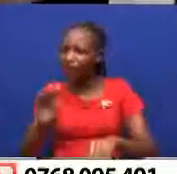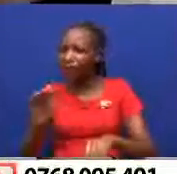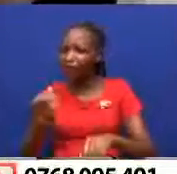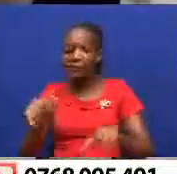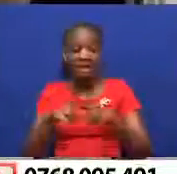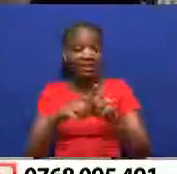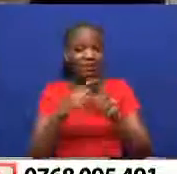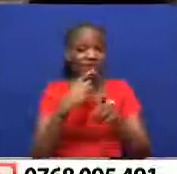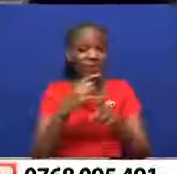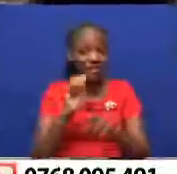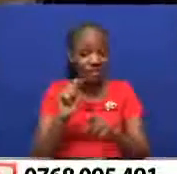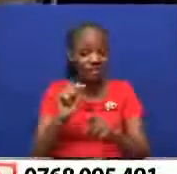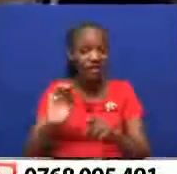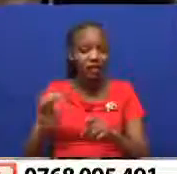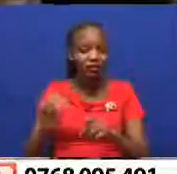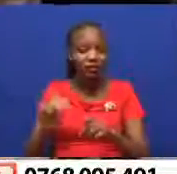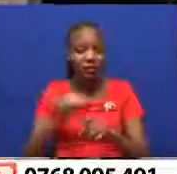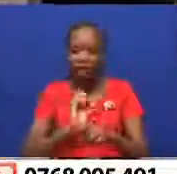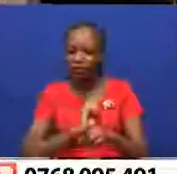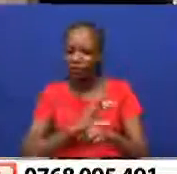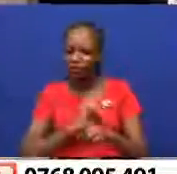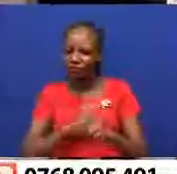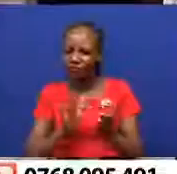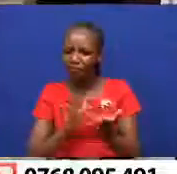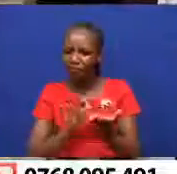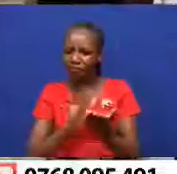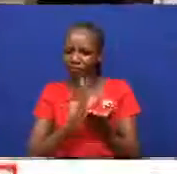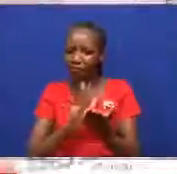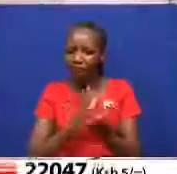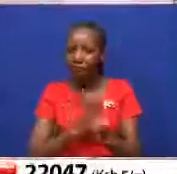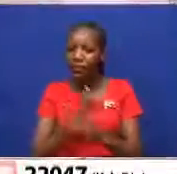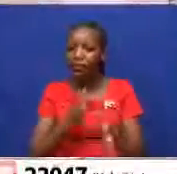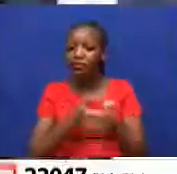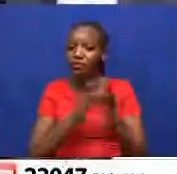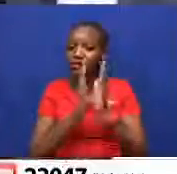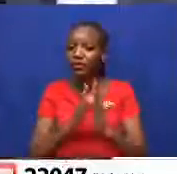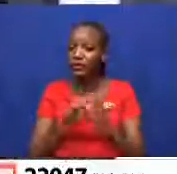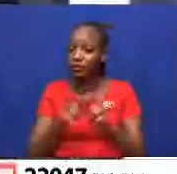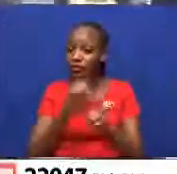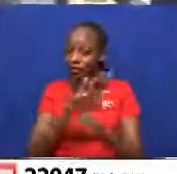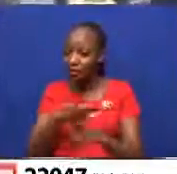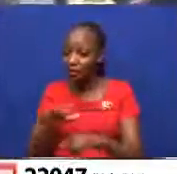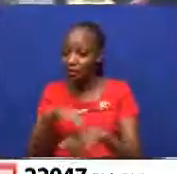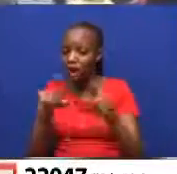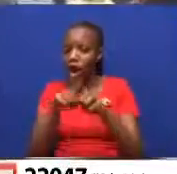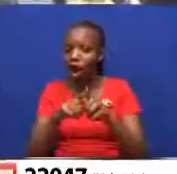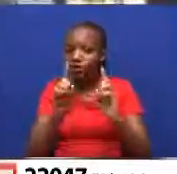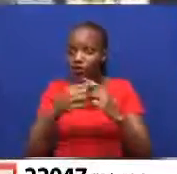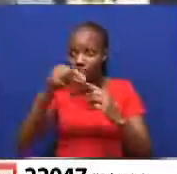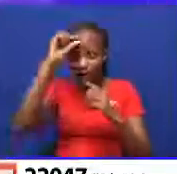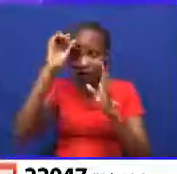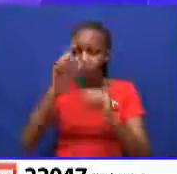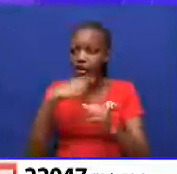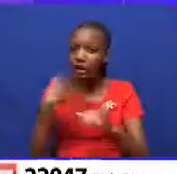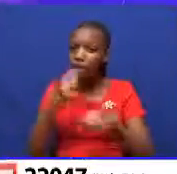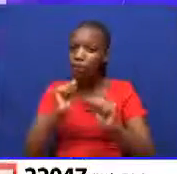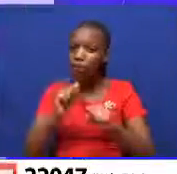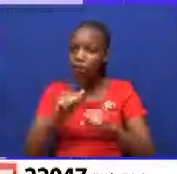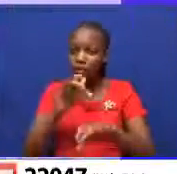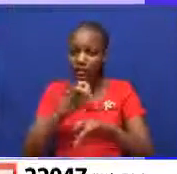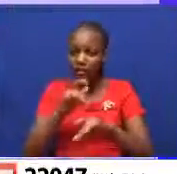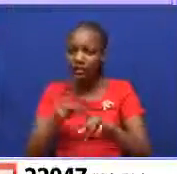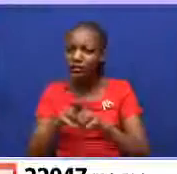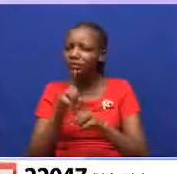kile kinaonekana kuhofia kungatuliwa na walio wengi katika bunge hilo. Baadhi ya magavana wengine ambao